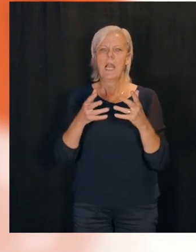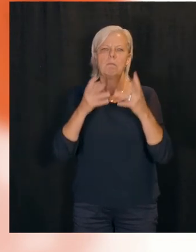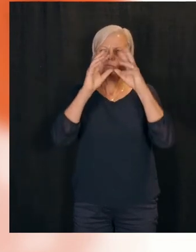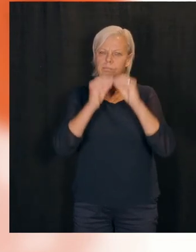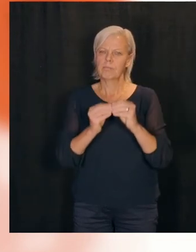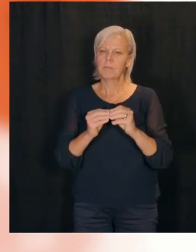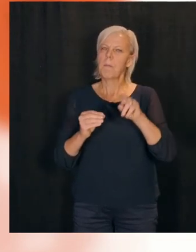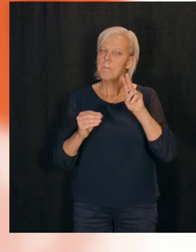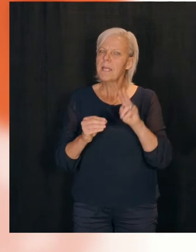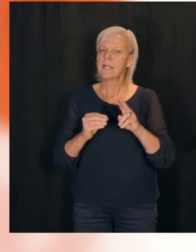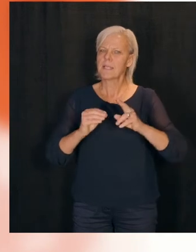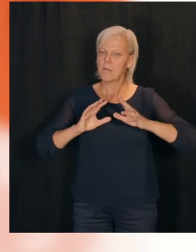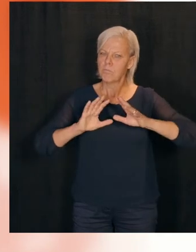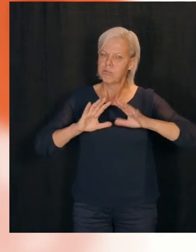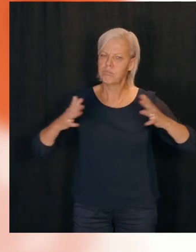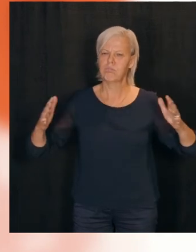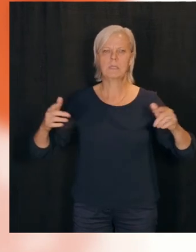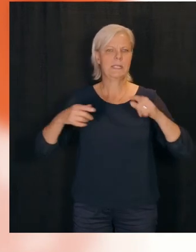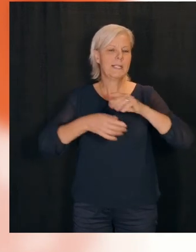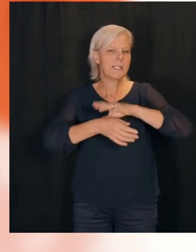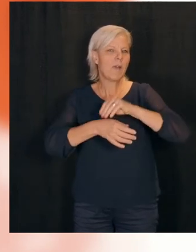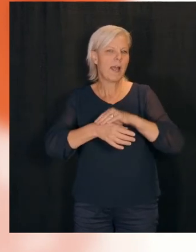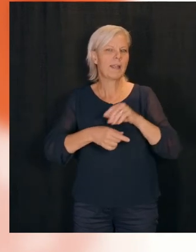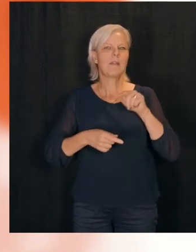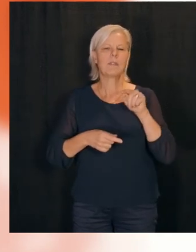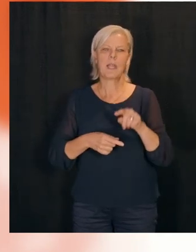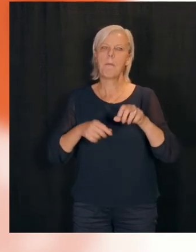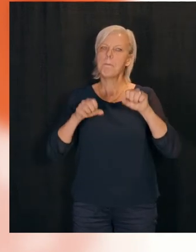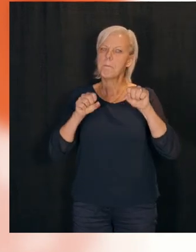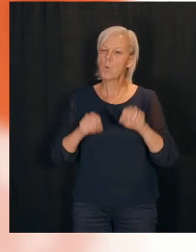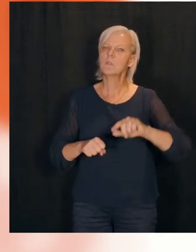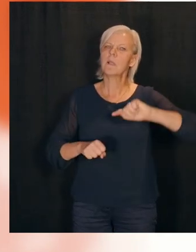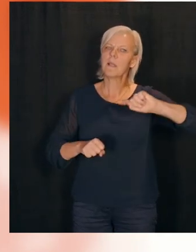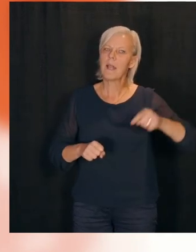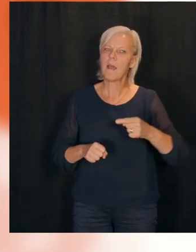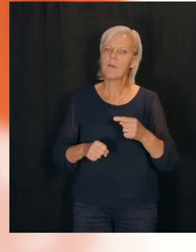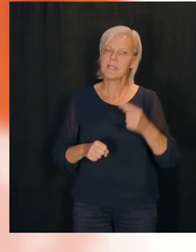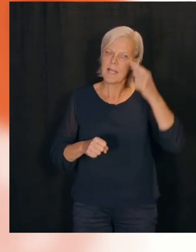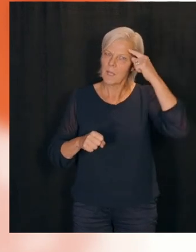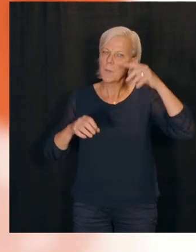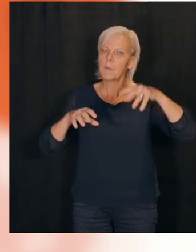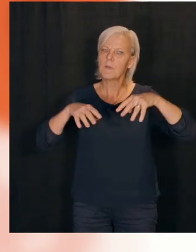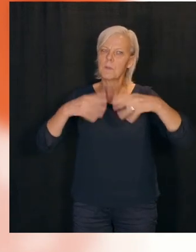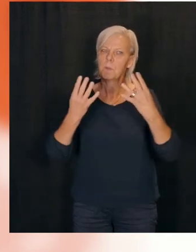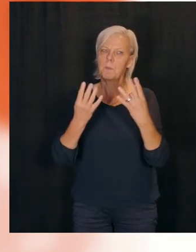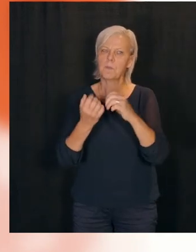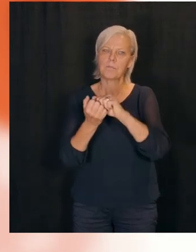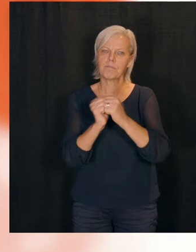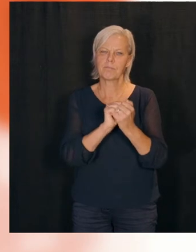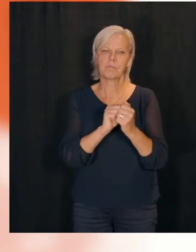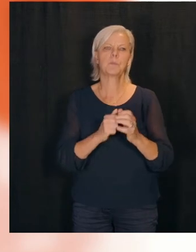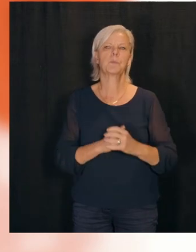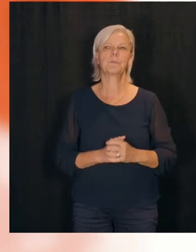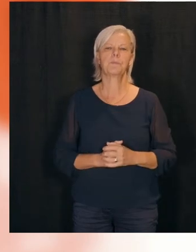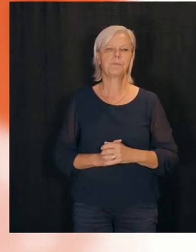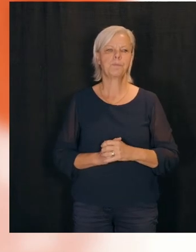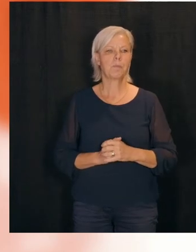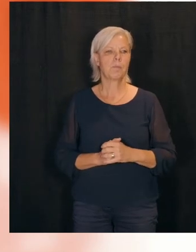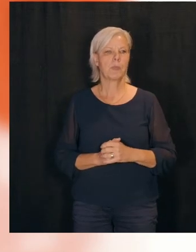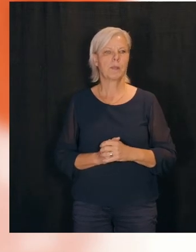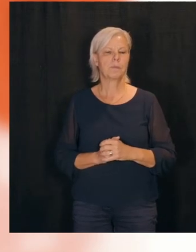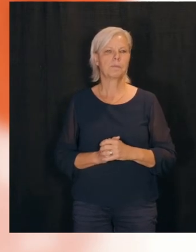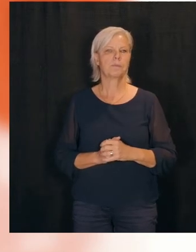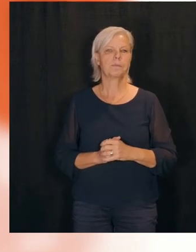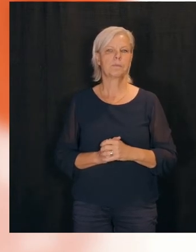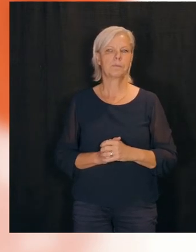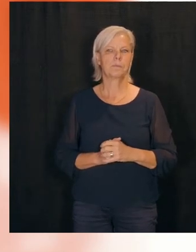fram i Sverige, så kommer det också att kräva en kulturomdaning. Nästa.